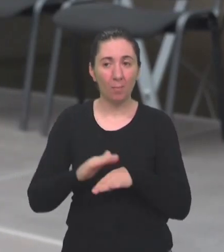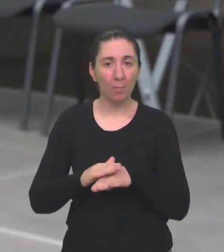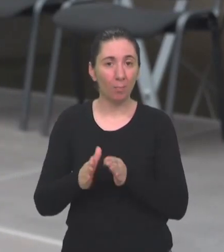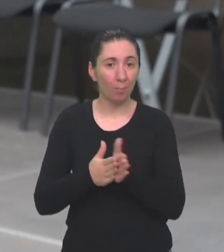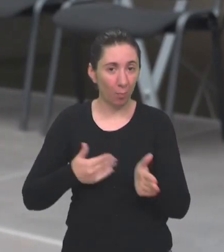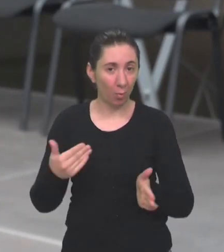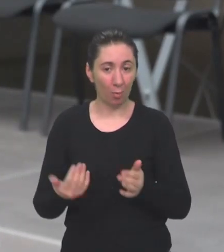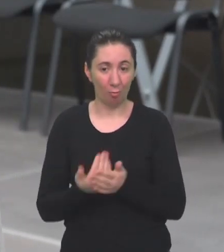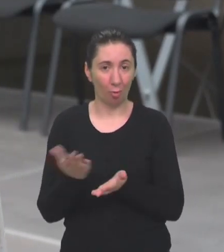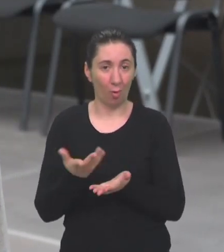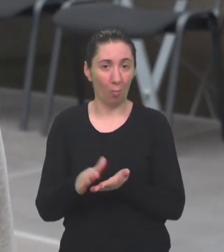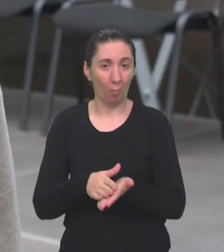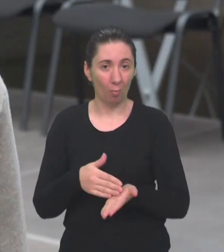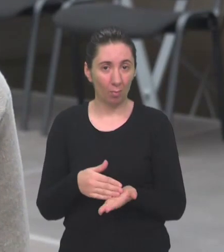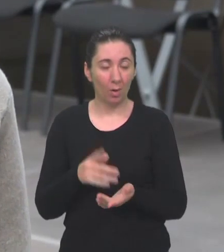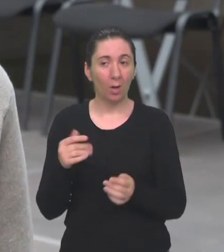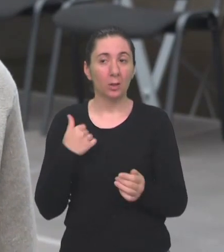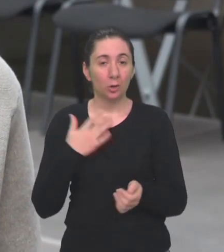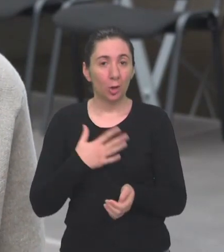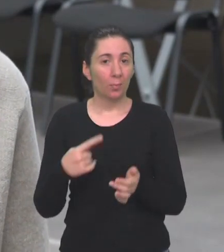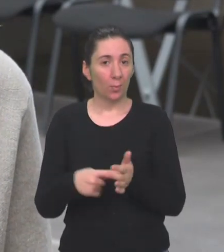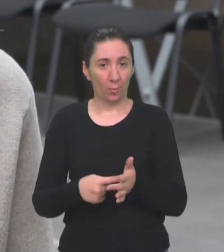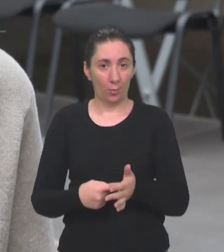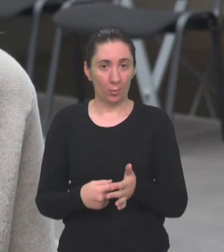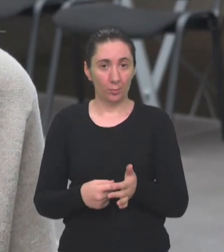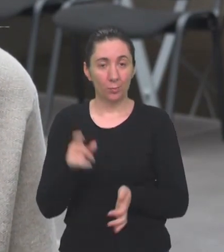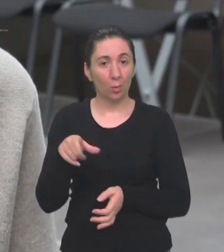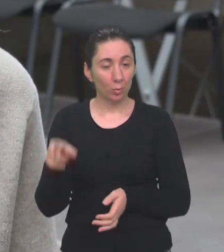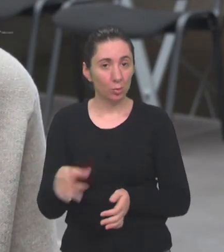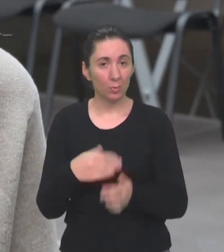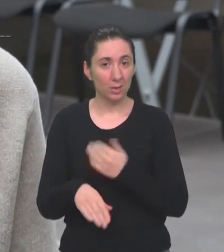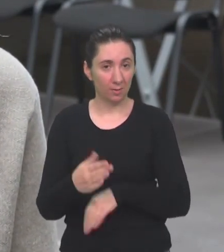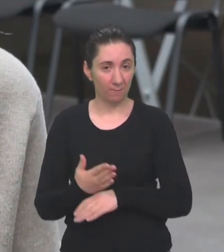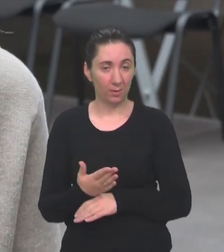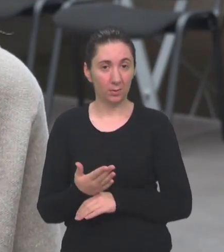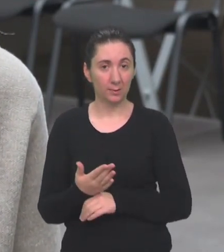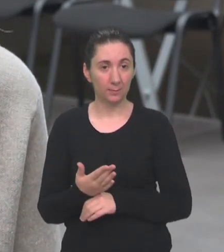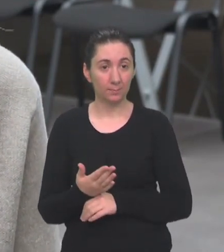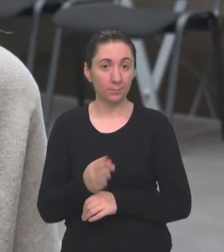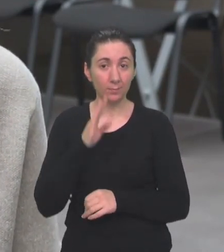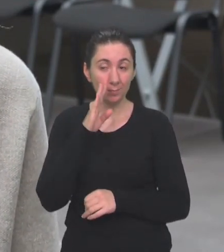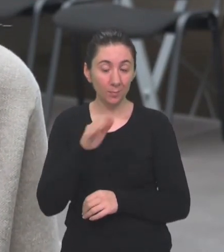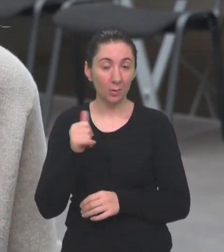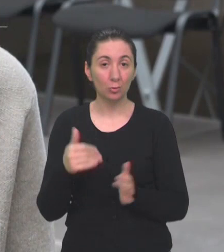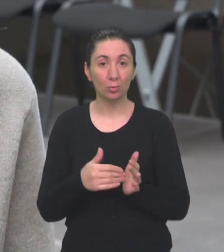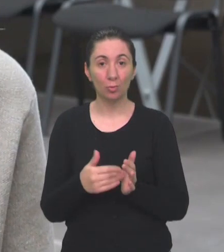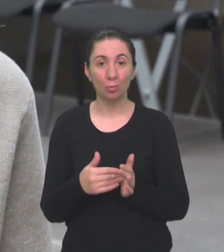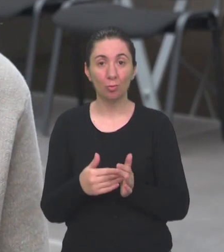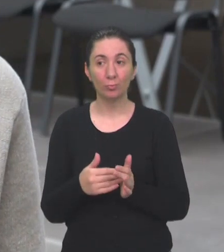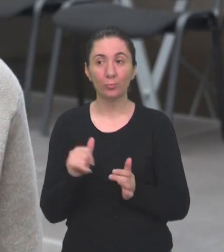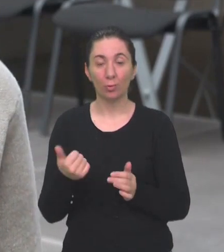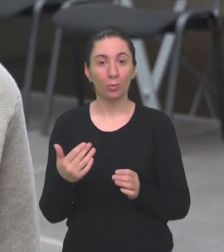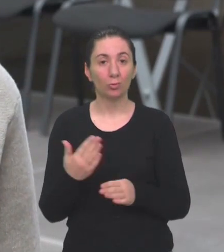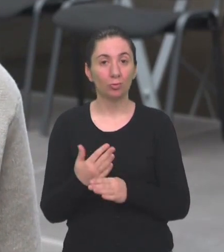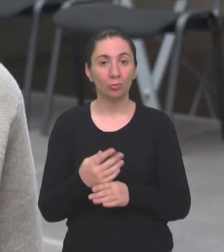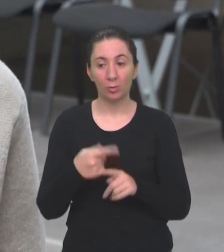pokrene. Zapravo ono što želimo pokazati je da osobe s invaliditetom nažalost još uvijek neki doživljavaju s